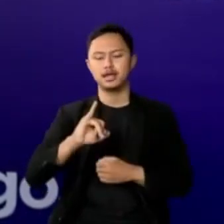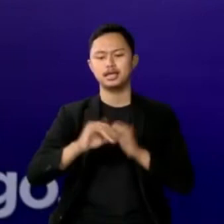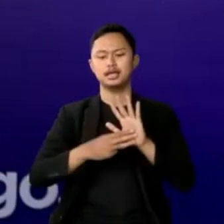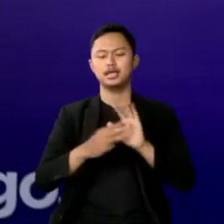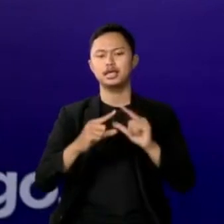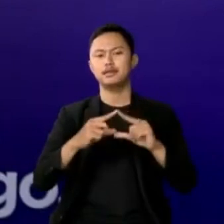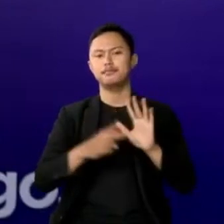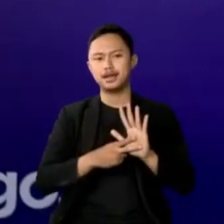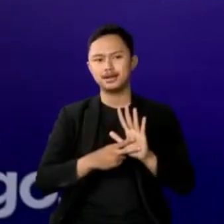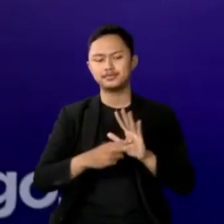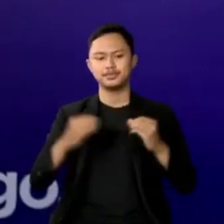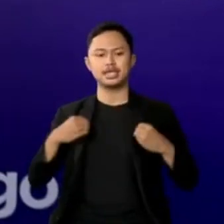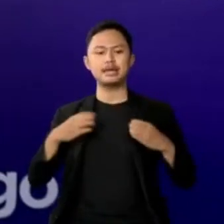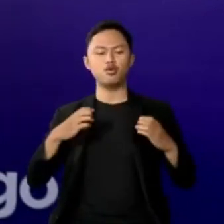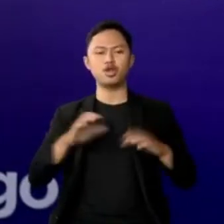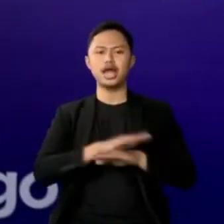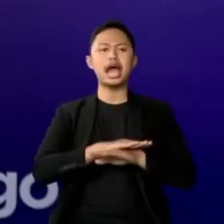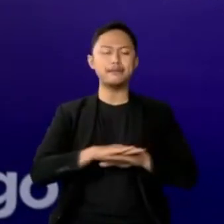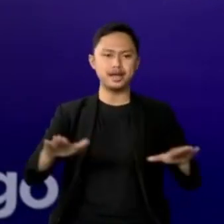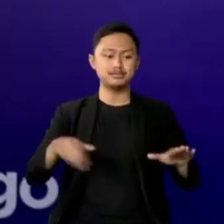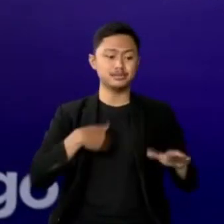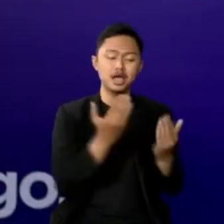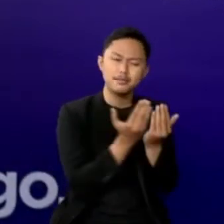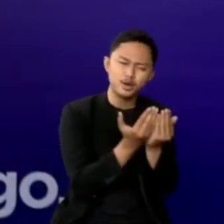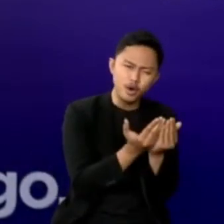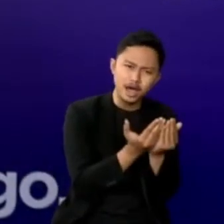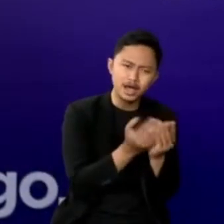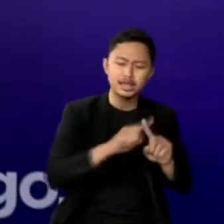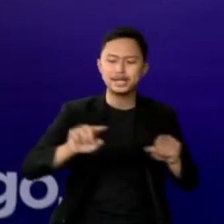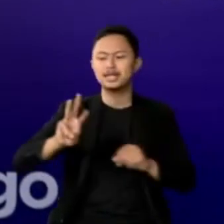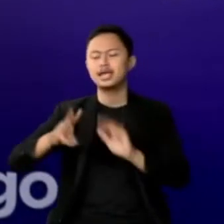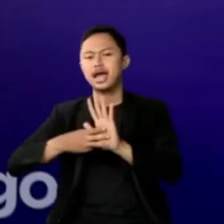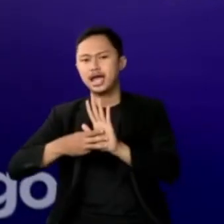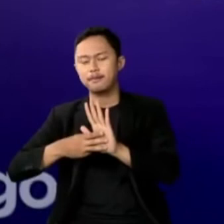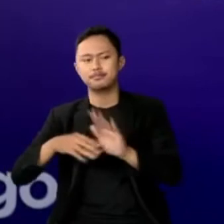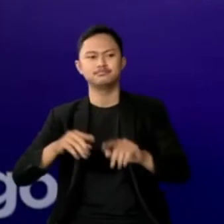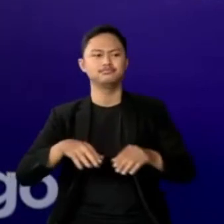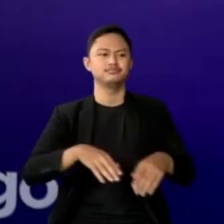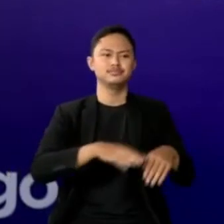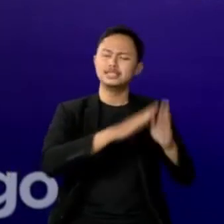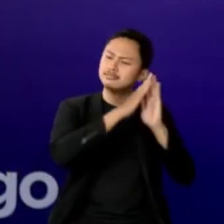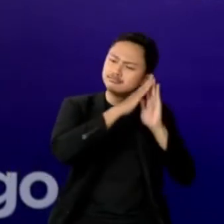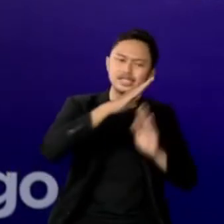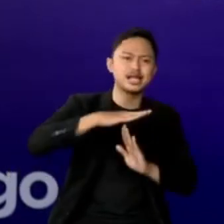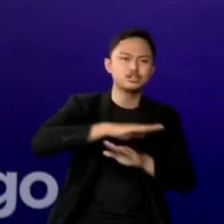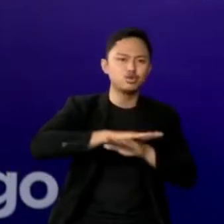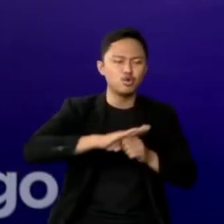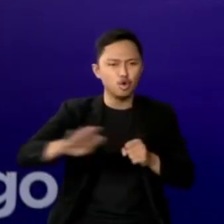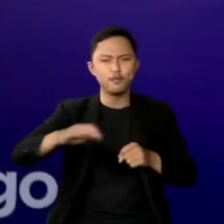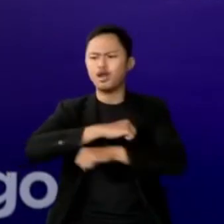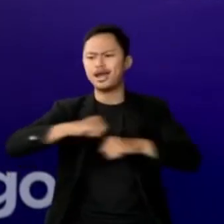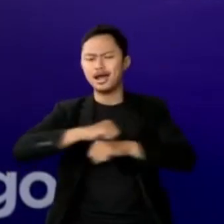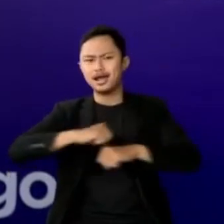aman imun jadi kita berdoa kita menggunakan 3 m Kita istirahat yang cukup olahraga bergembira menjaga